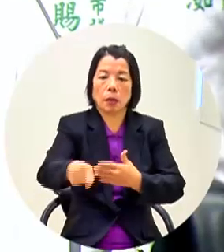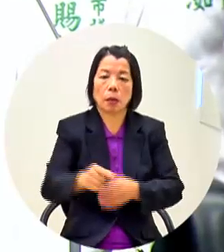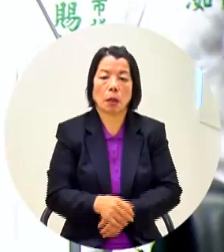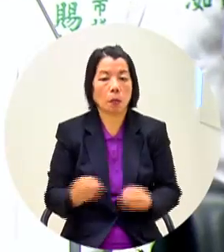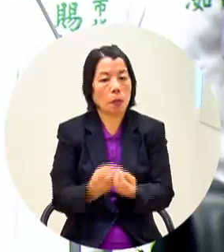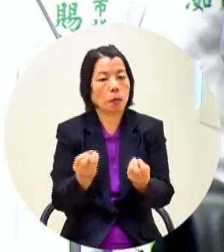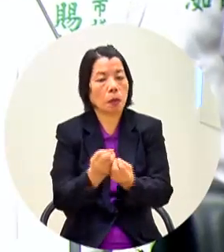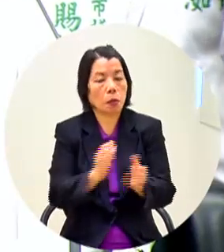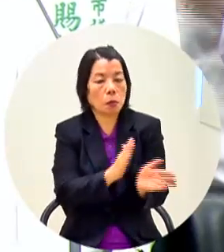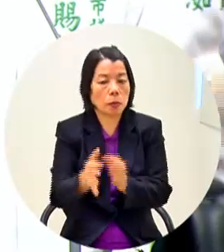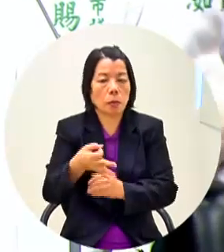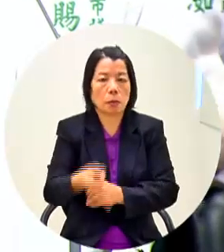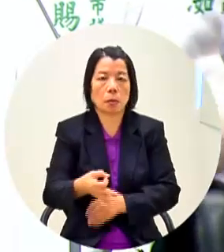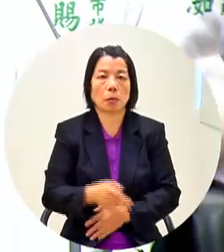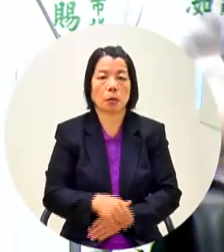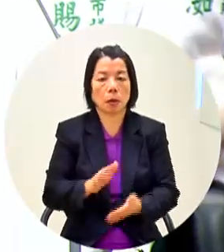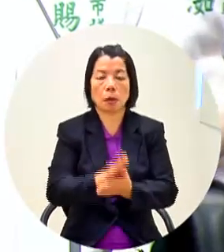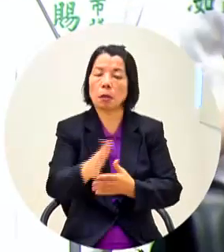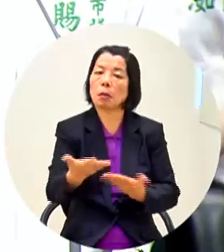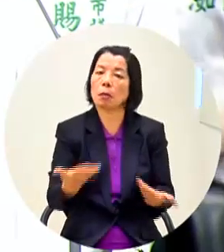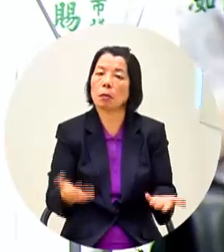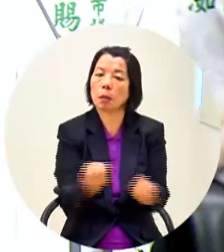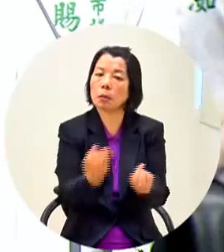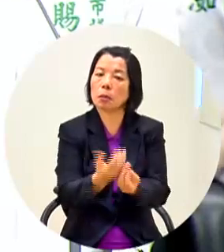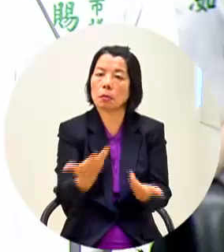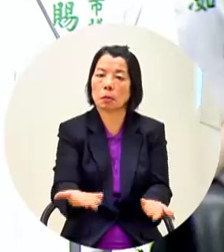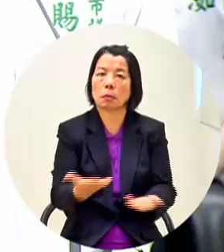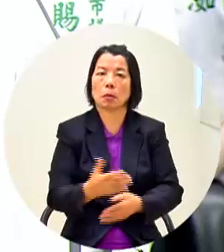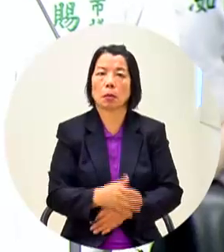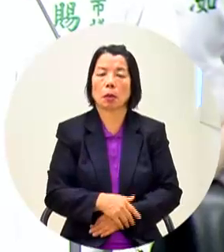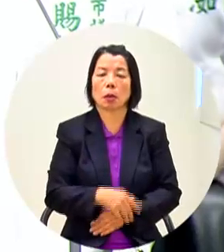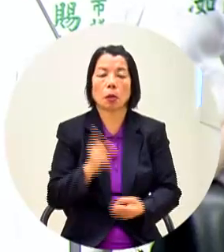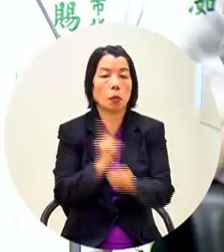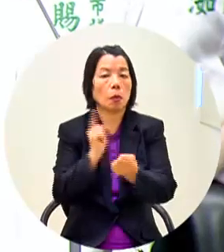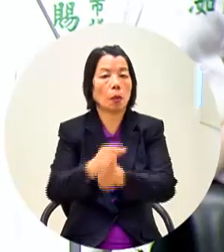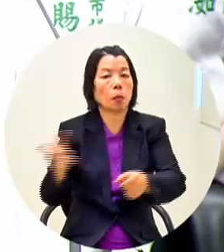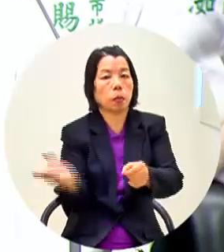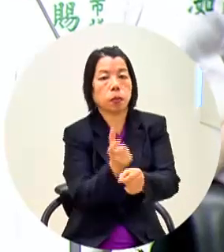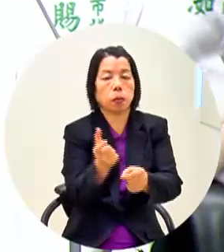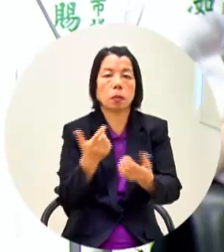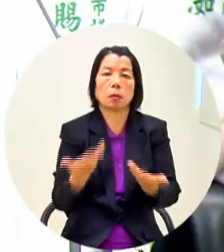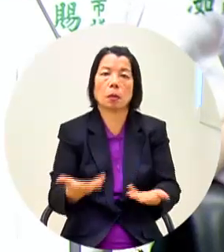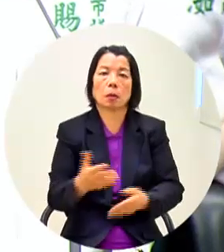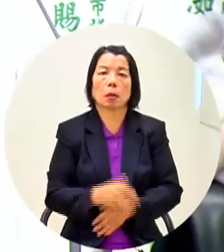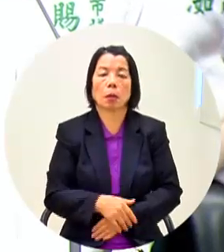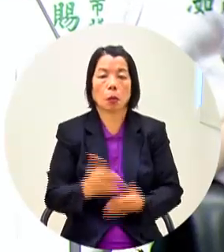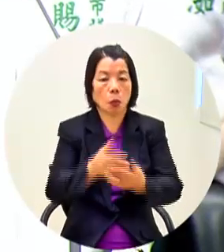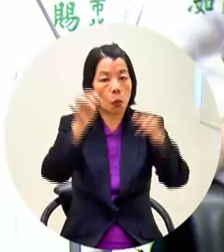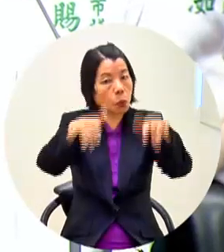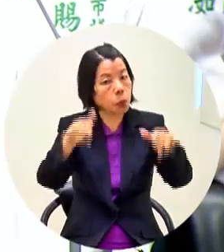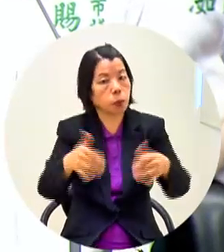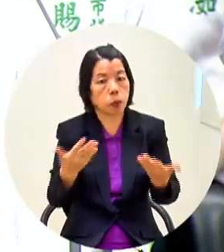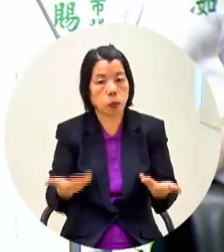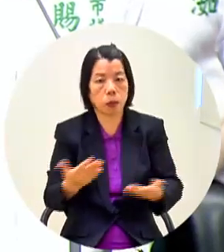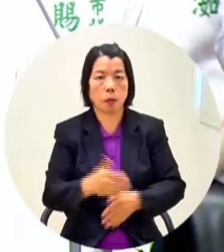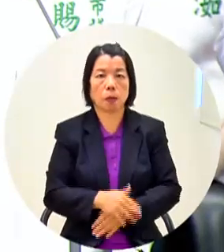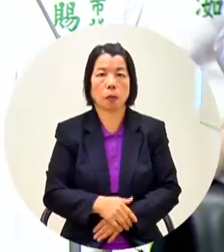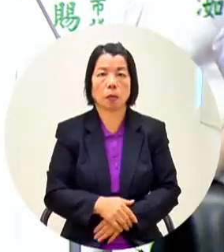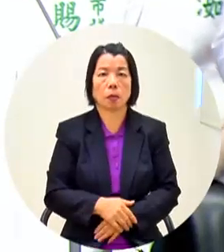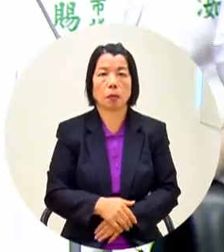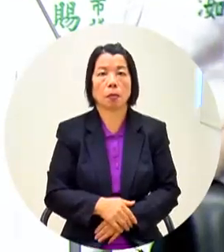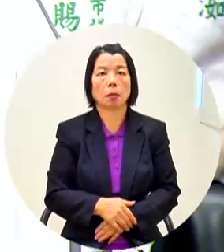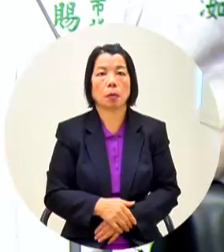呢。啊，你的后边呢？后边啦，拄着风台要怎？即摆汛期来要怎？啊，是你想讲你即